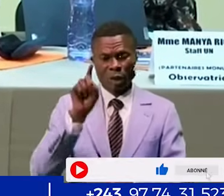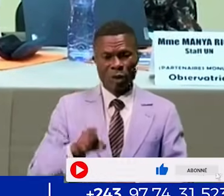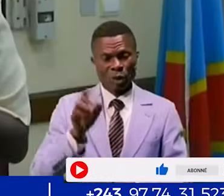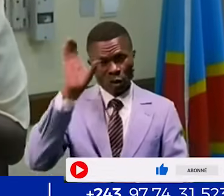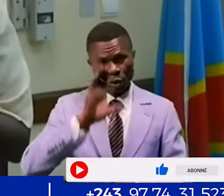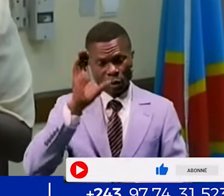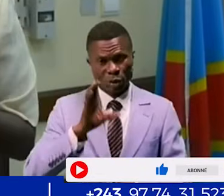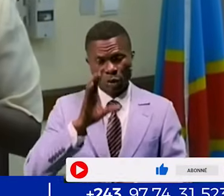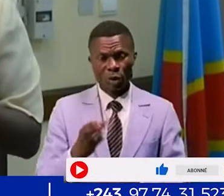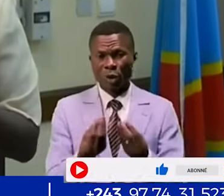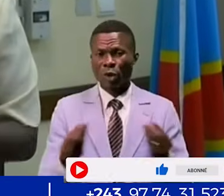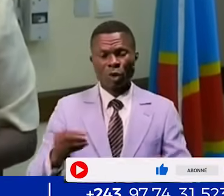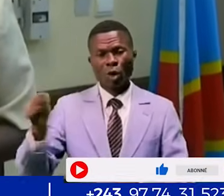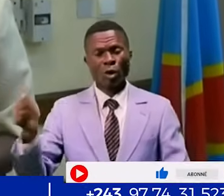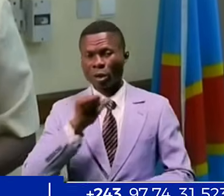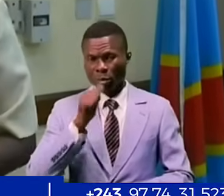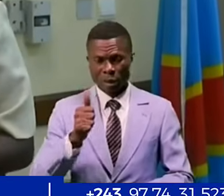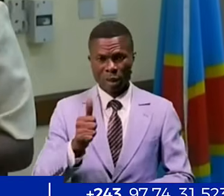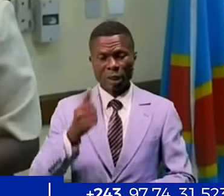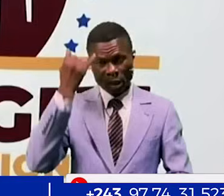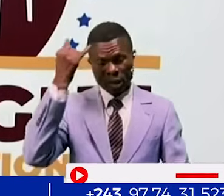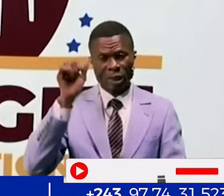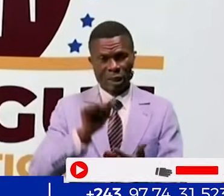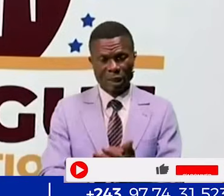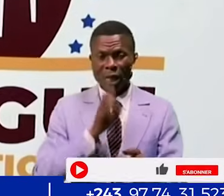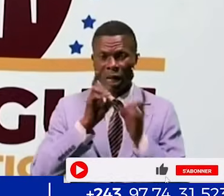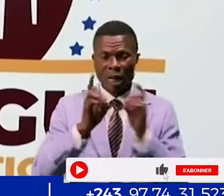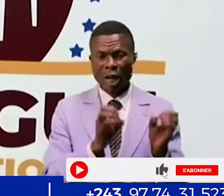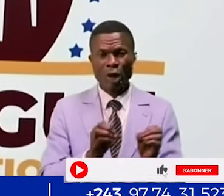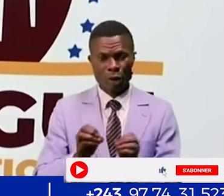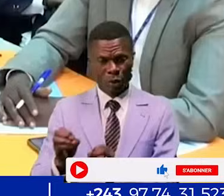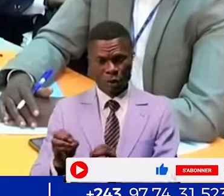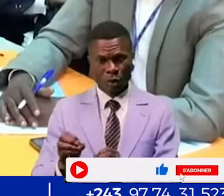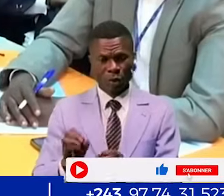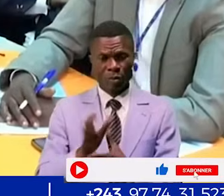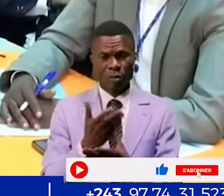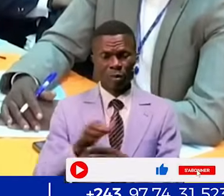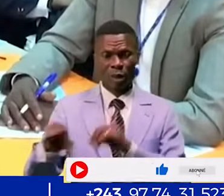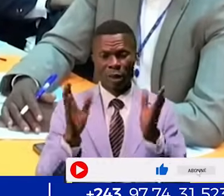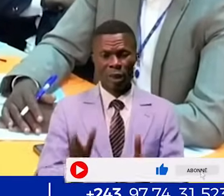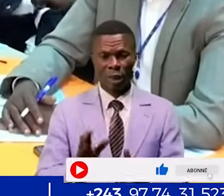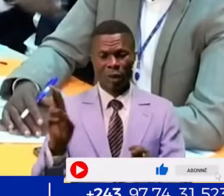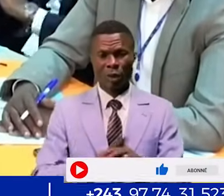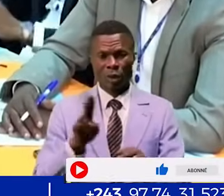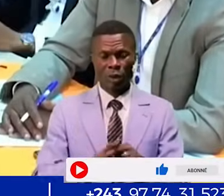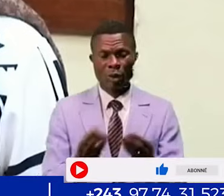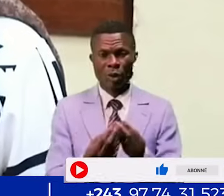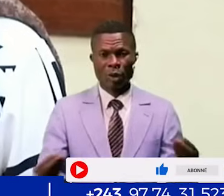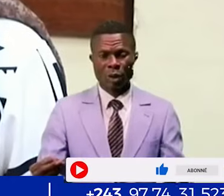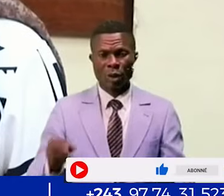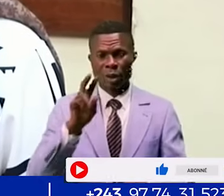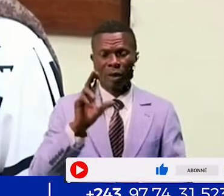d'aller chercher leur survie ailleurs. C'est dans ce cadre qu'un dialogue a été organisé entre les acteurs de la mise en œuvre de la